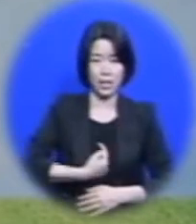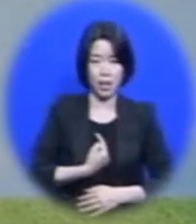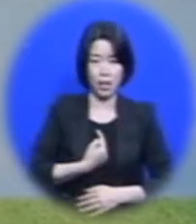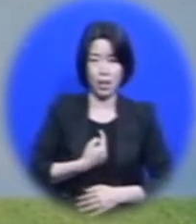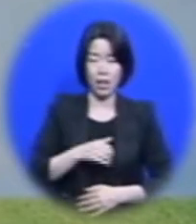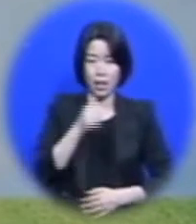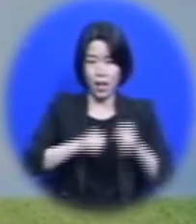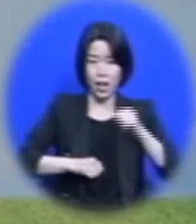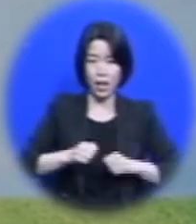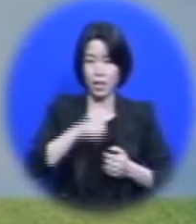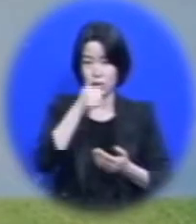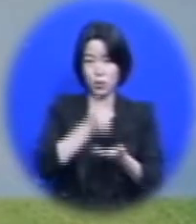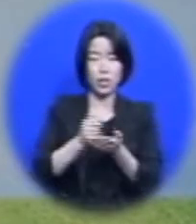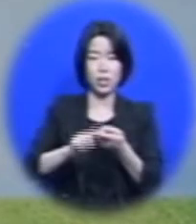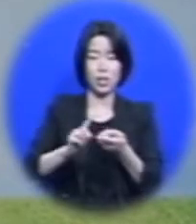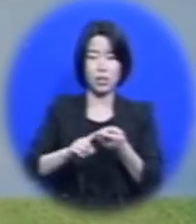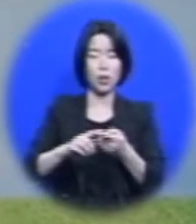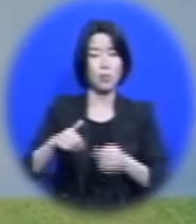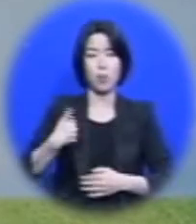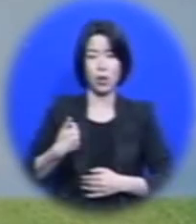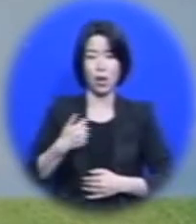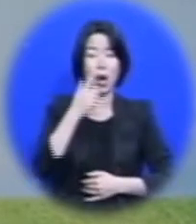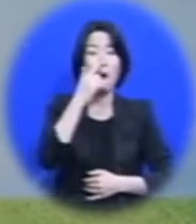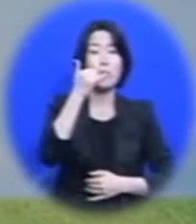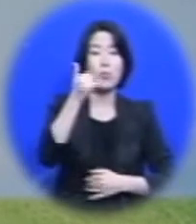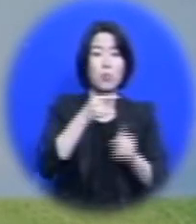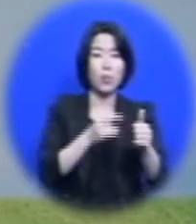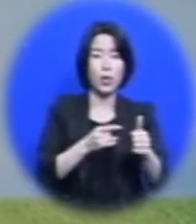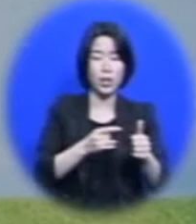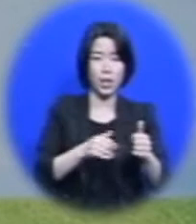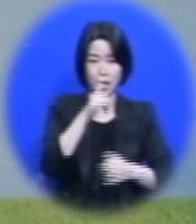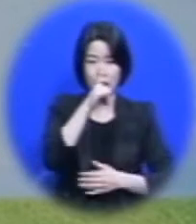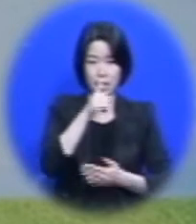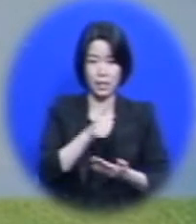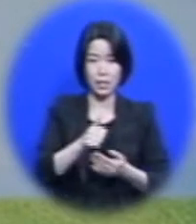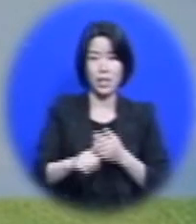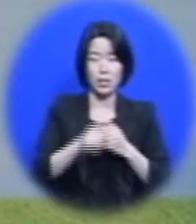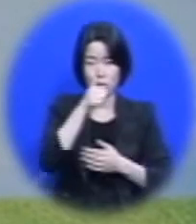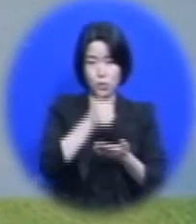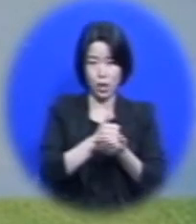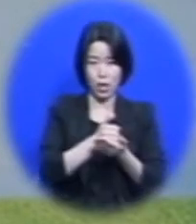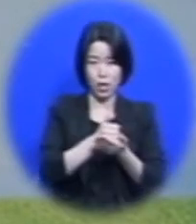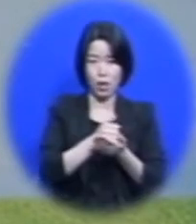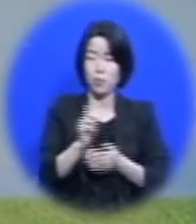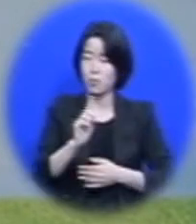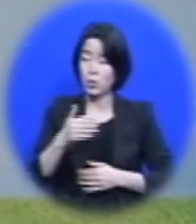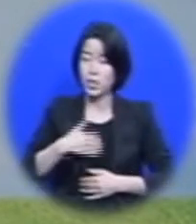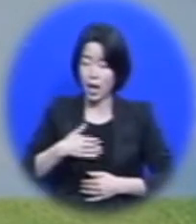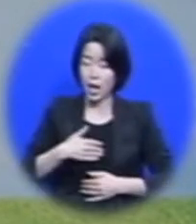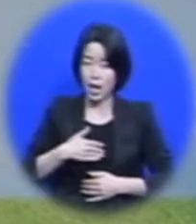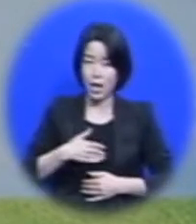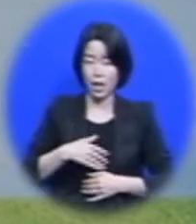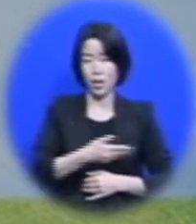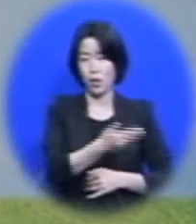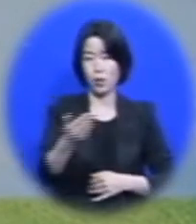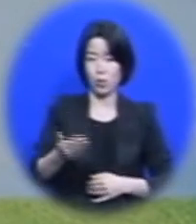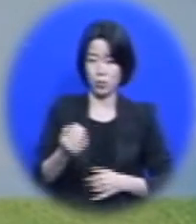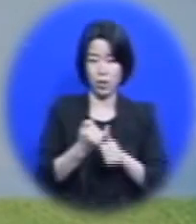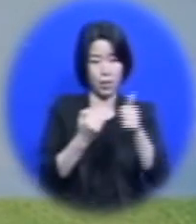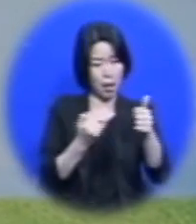겁니다. 부모님에게 지은 죄가 어떤 것인지 아십니까? 여러분은 남편이나